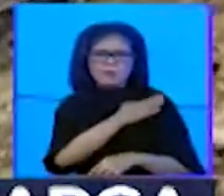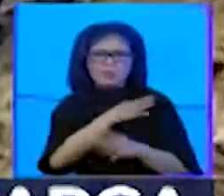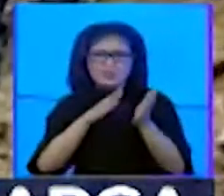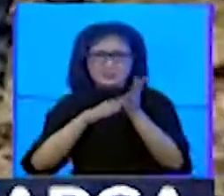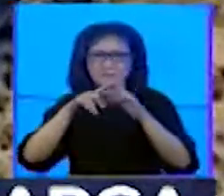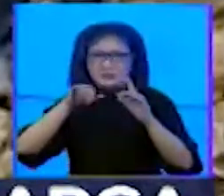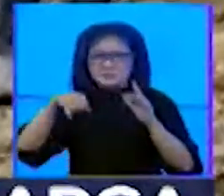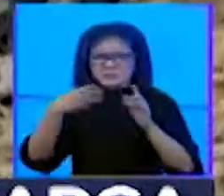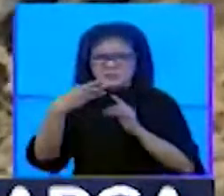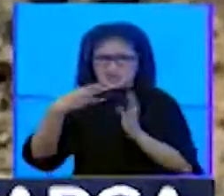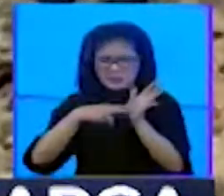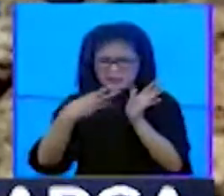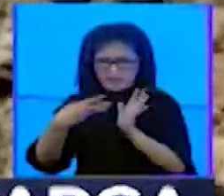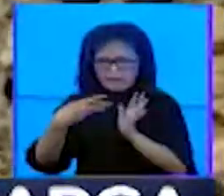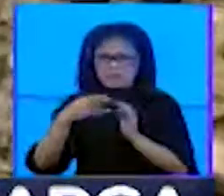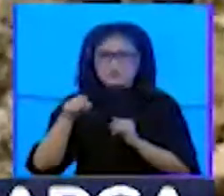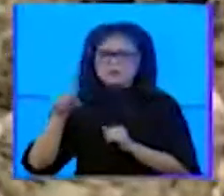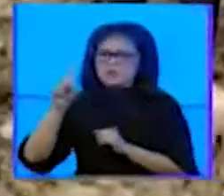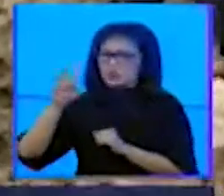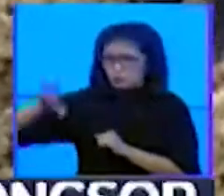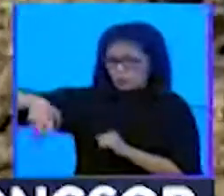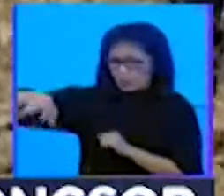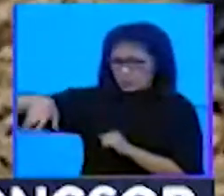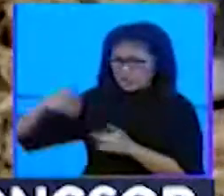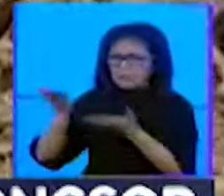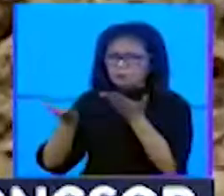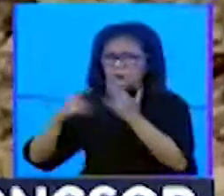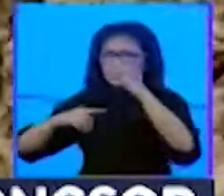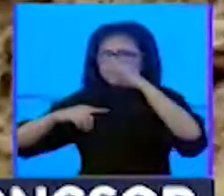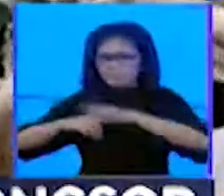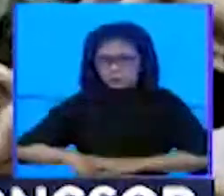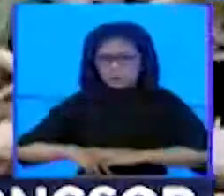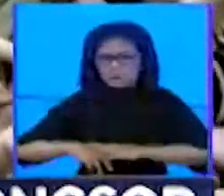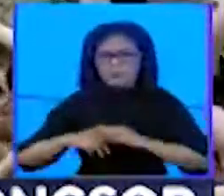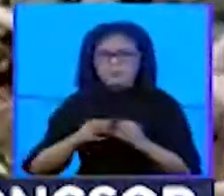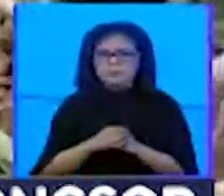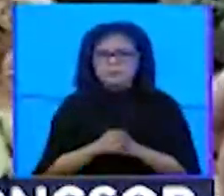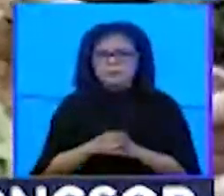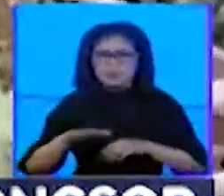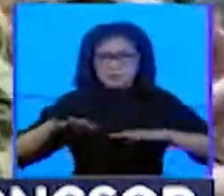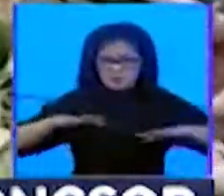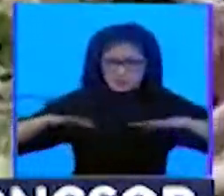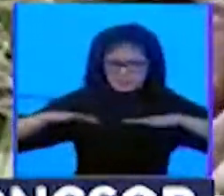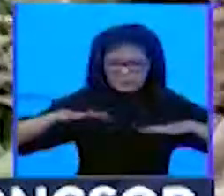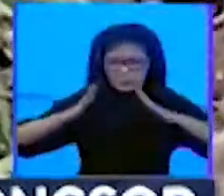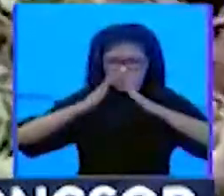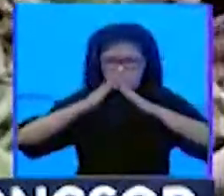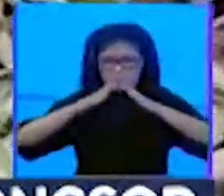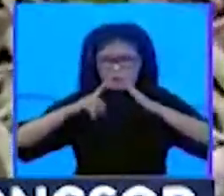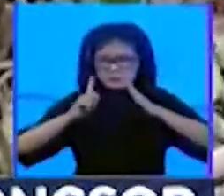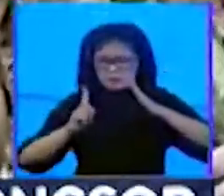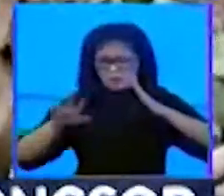Barat. Satu keluarga diduga tertimbun tanah longsor pasca terjadinya gempa 6,2 magnitudo di Kabupaten Majene dan